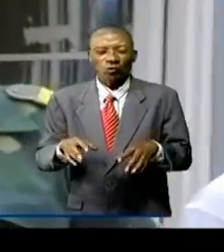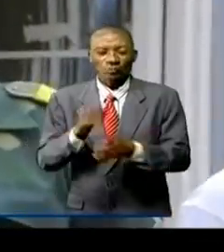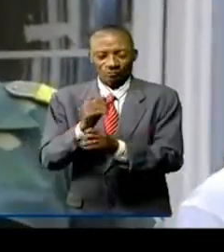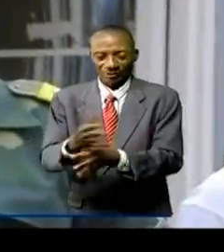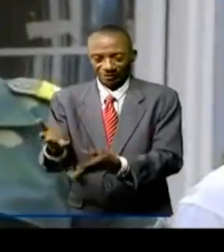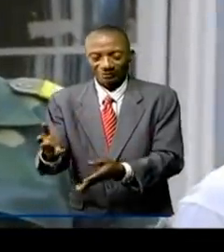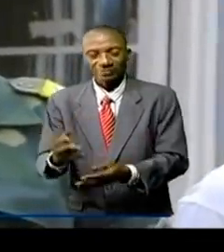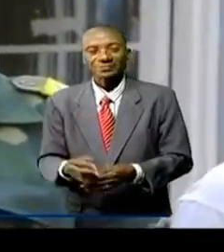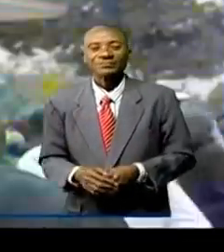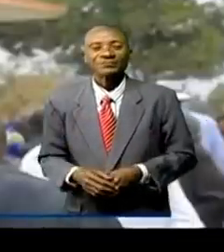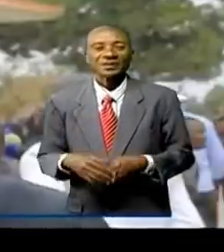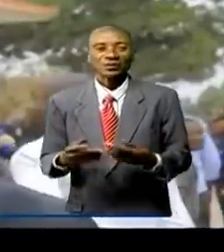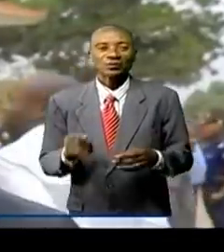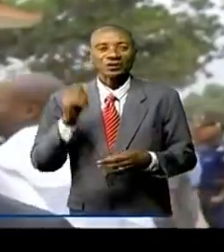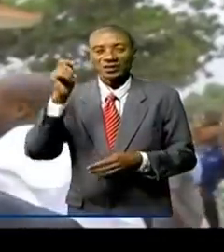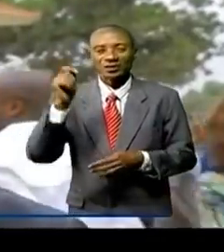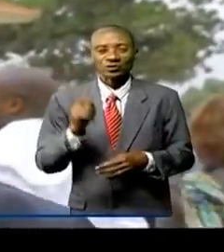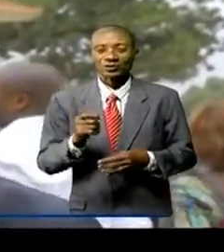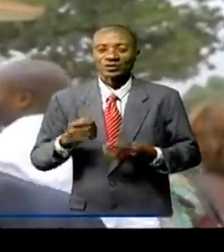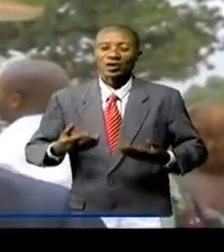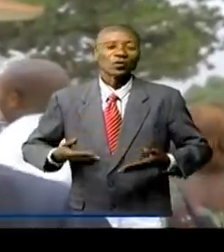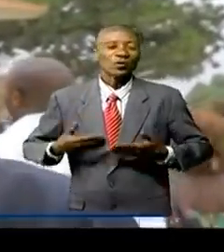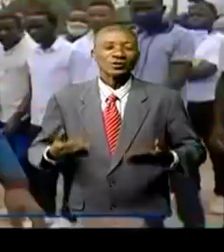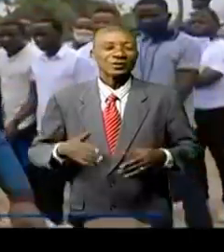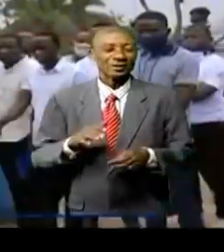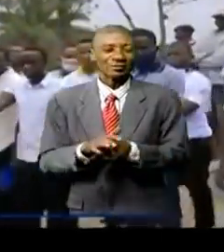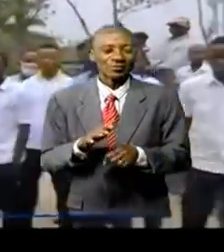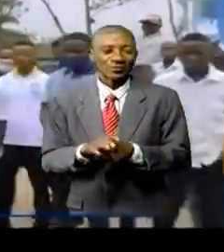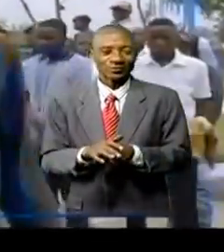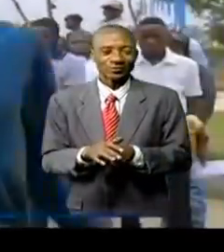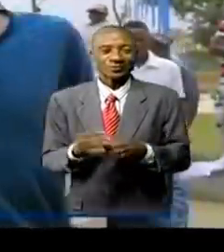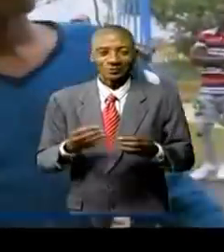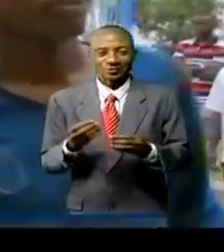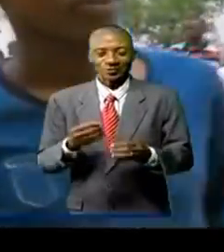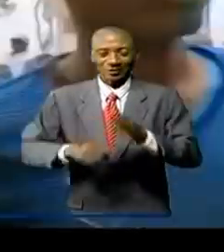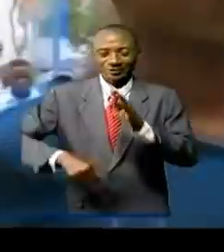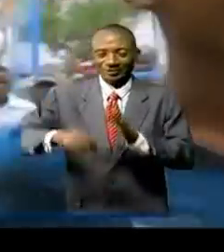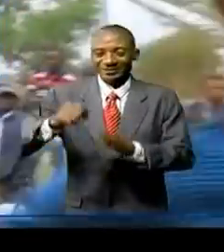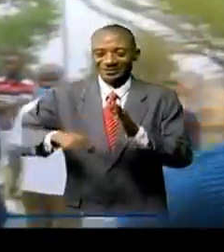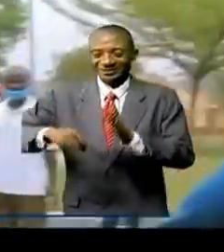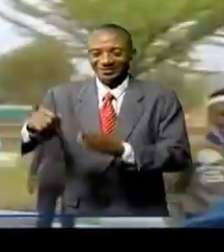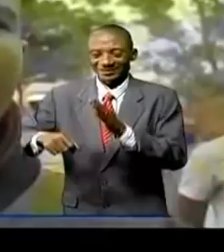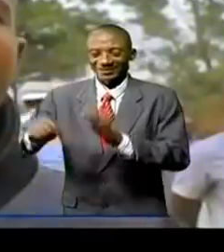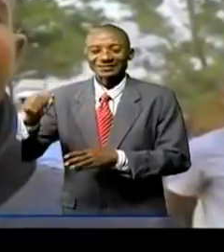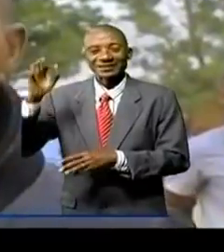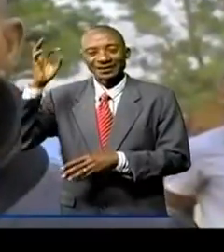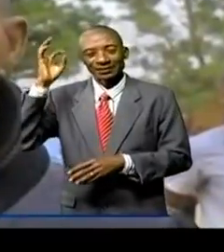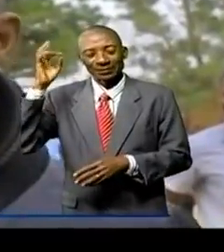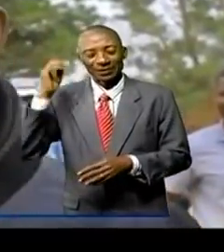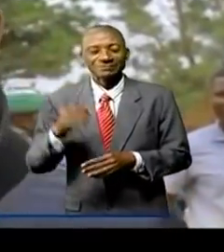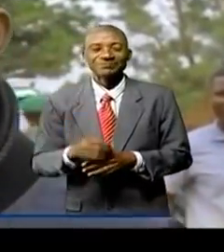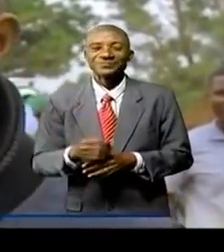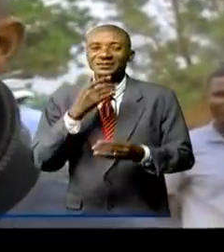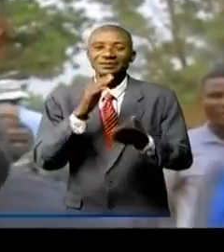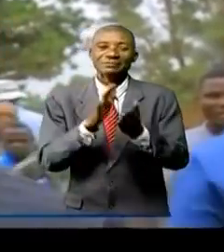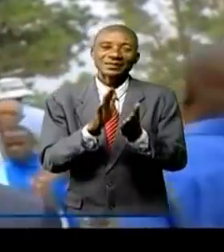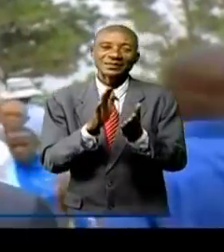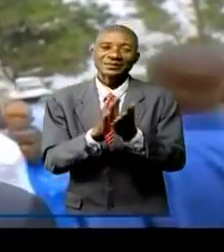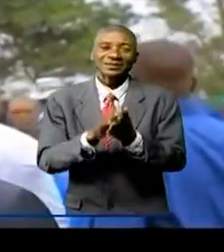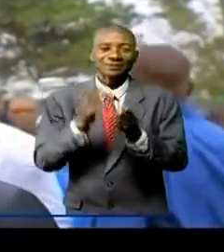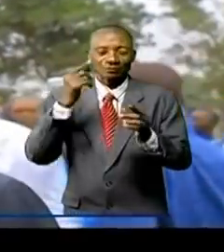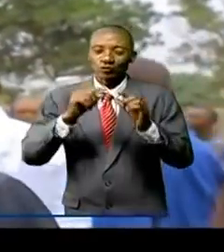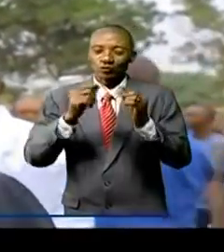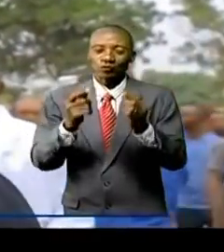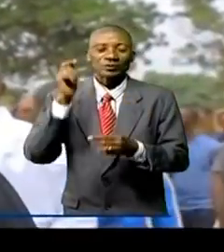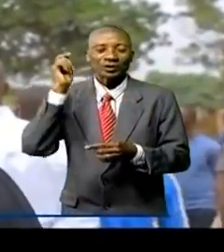de défense et de sécurité. Vraiment, on a remercié l'armée Nabisso. Namsalo Bango Bazo Sala, na prière Obiso Tozo Sambe,